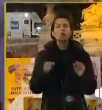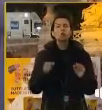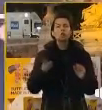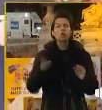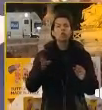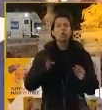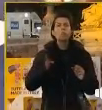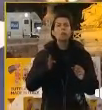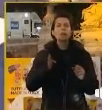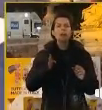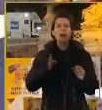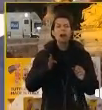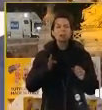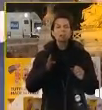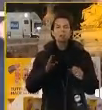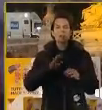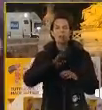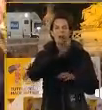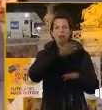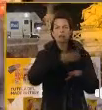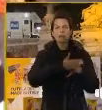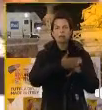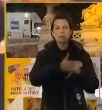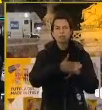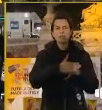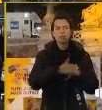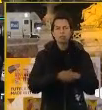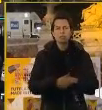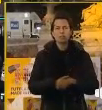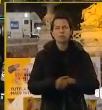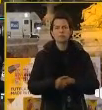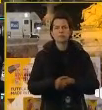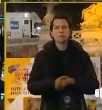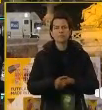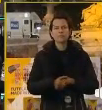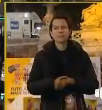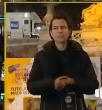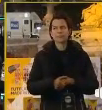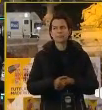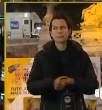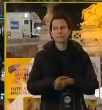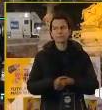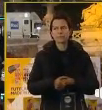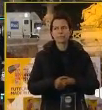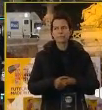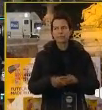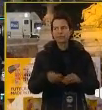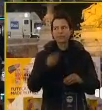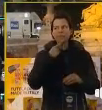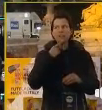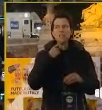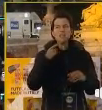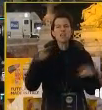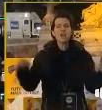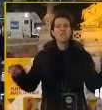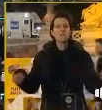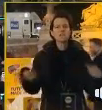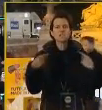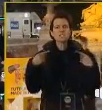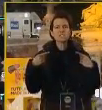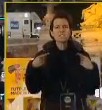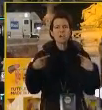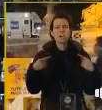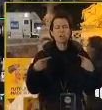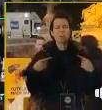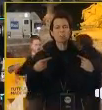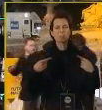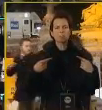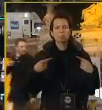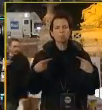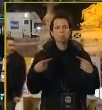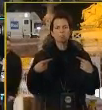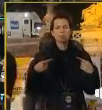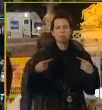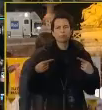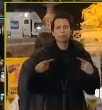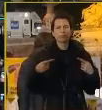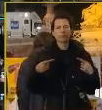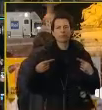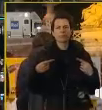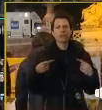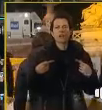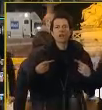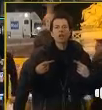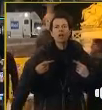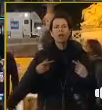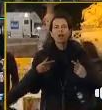Allora, abbiamo... Quali sono i nostri avversari? I nostri avversari sono l'idiozia, la